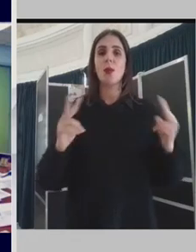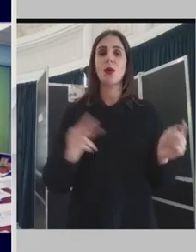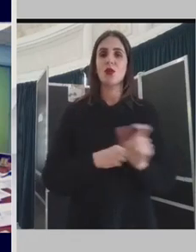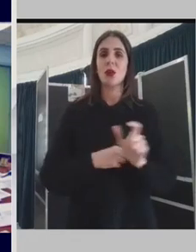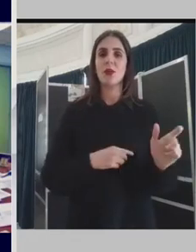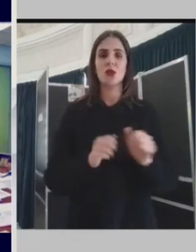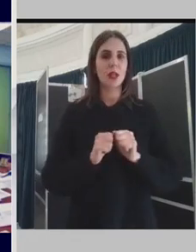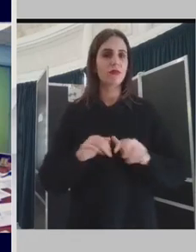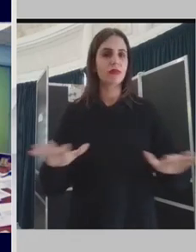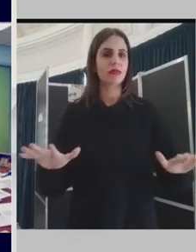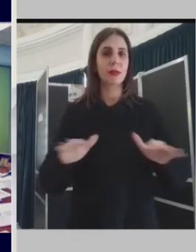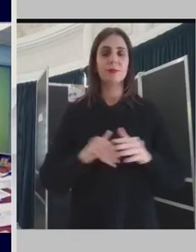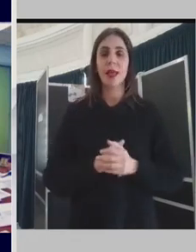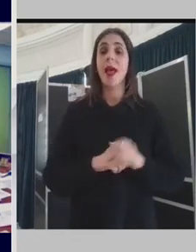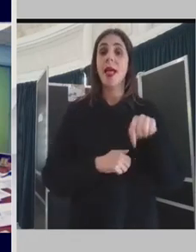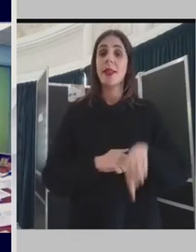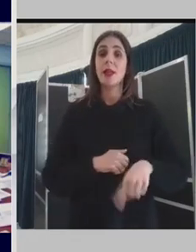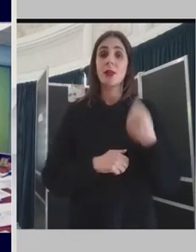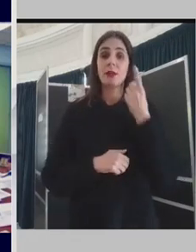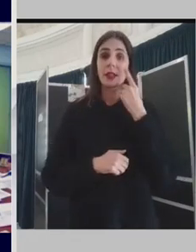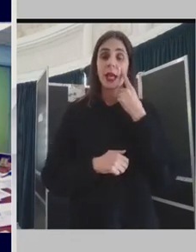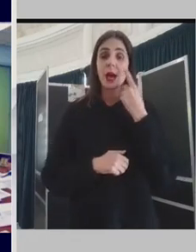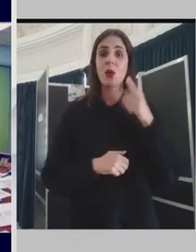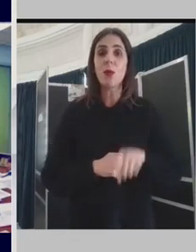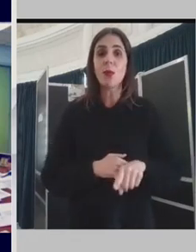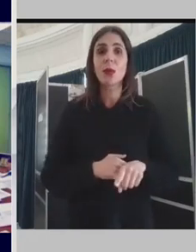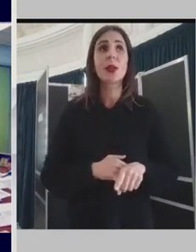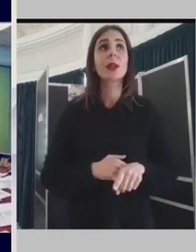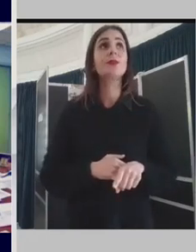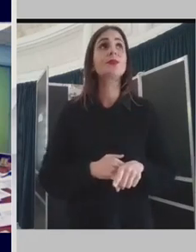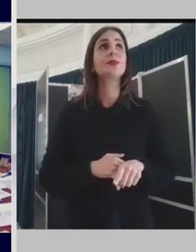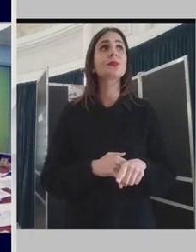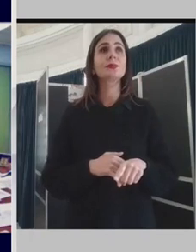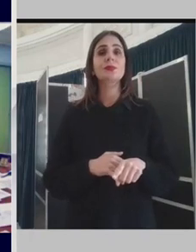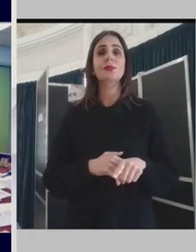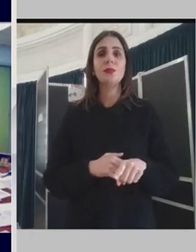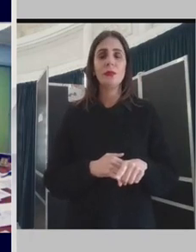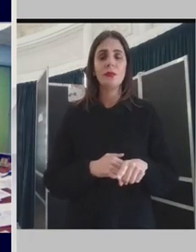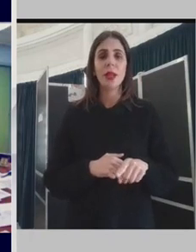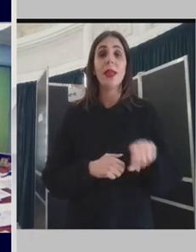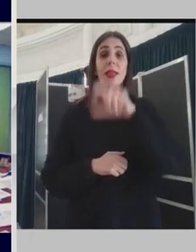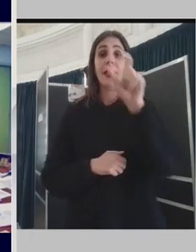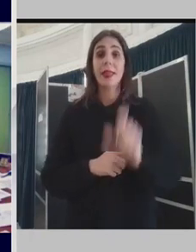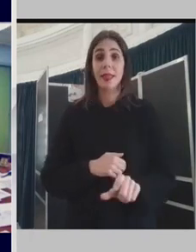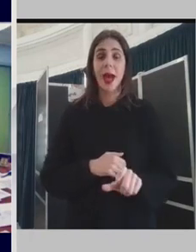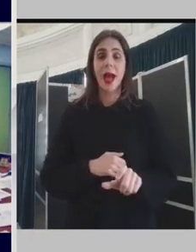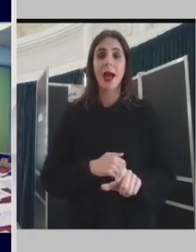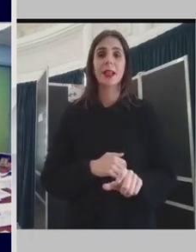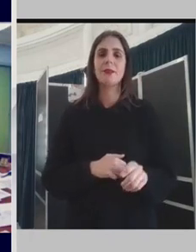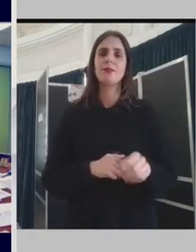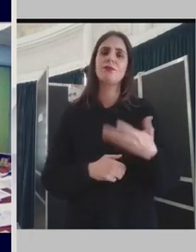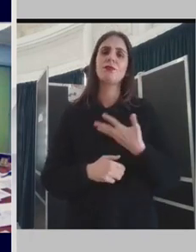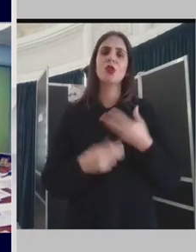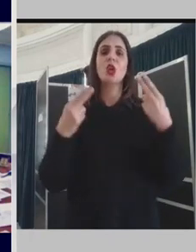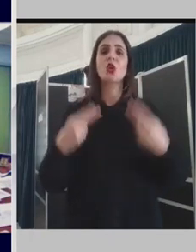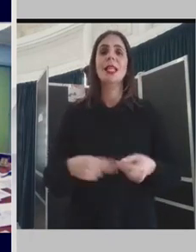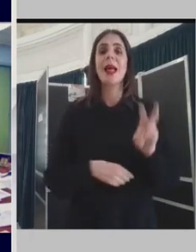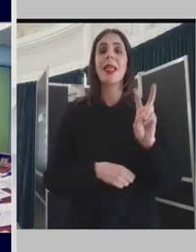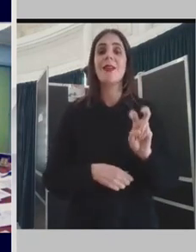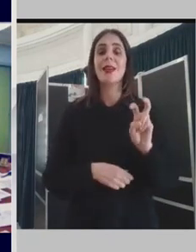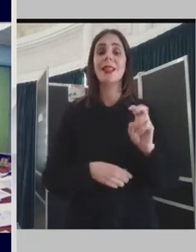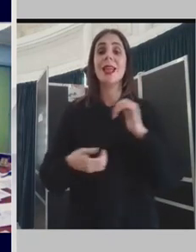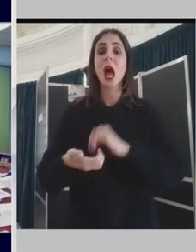sta trovando delle emanazioni sul territorio nazionale. Ci sono una ventina di associazioni che ci seguono e lì